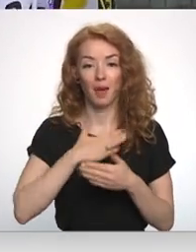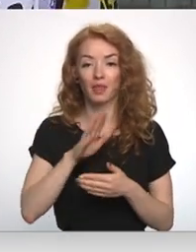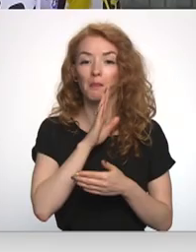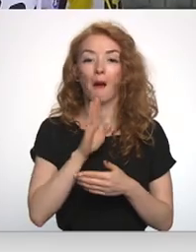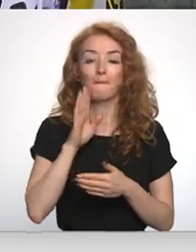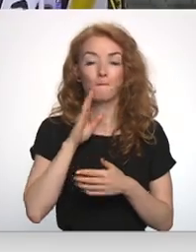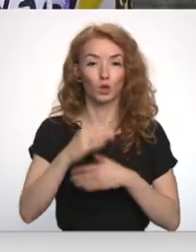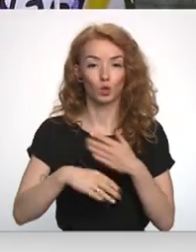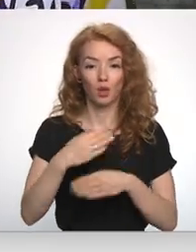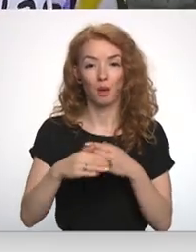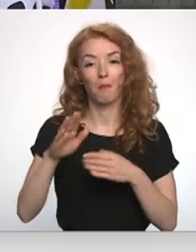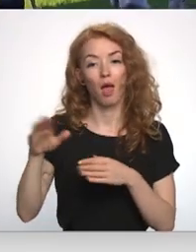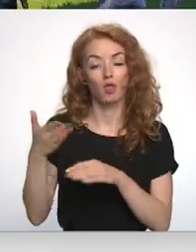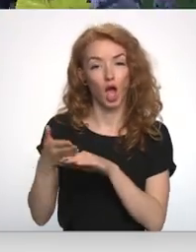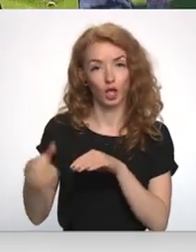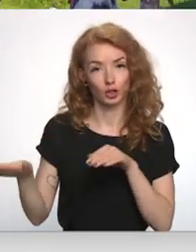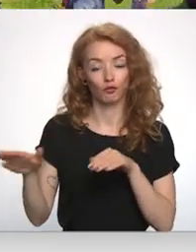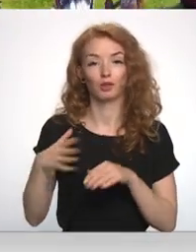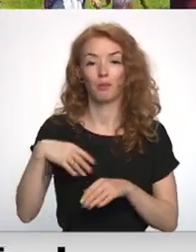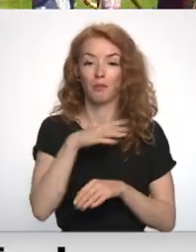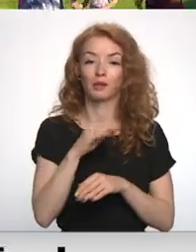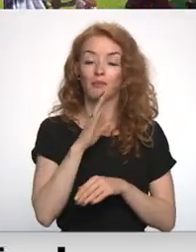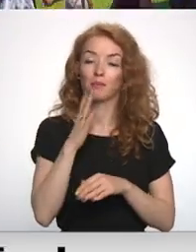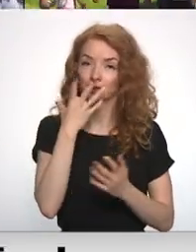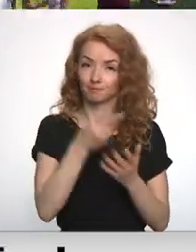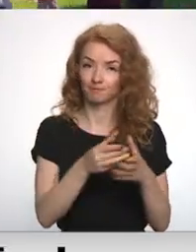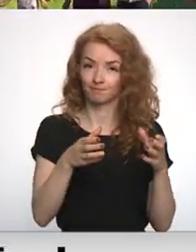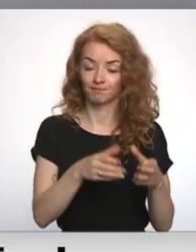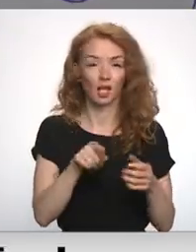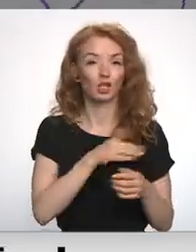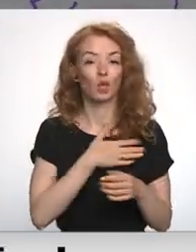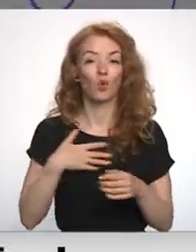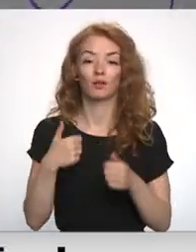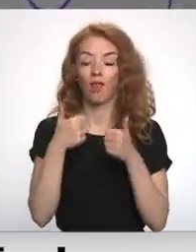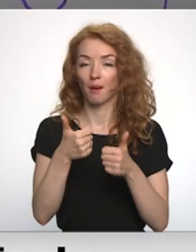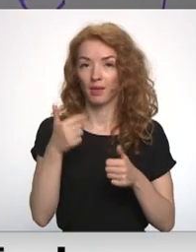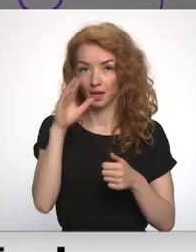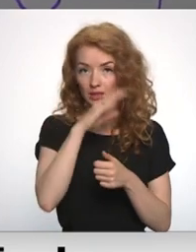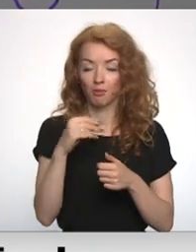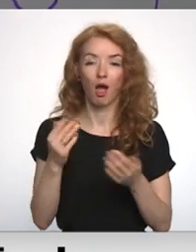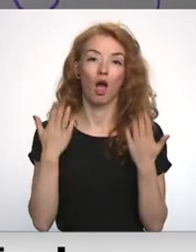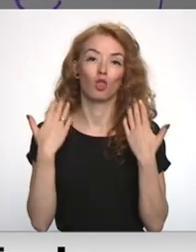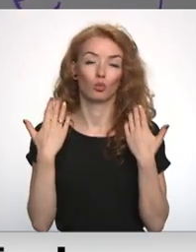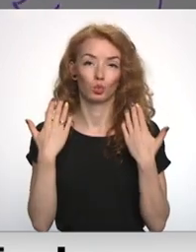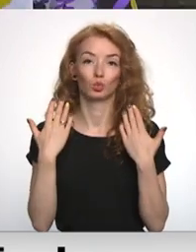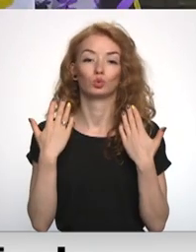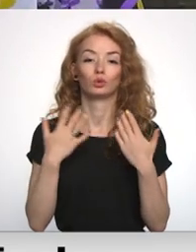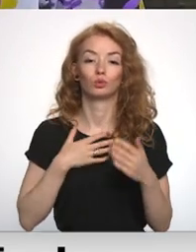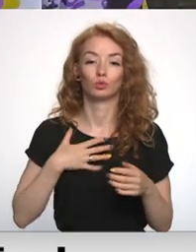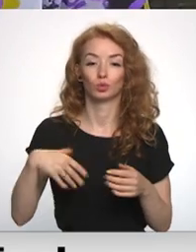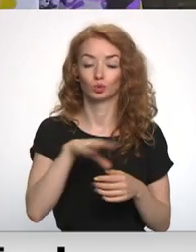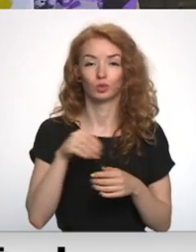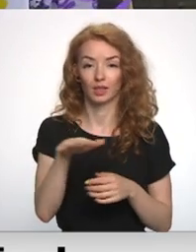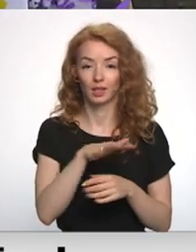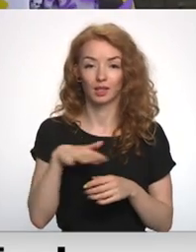bērni atsevišķi strādāja, mēs māmiņas atsevišķi. Tas ir ļoti laba bija iespēja mums atpusties mūsu